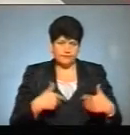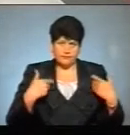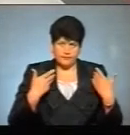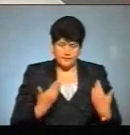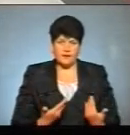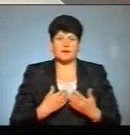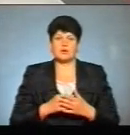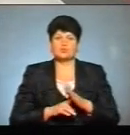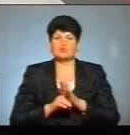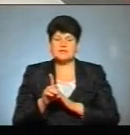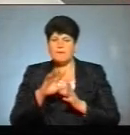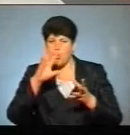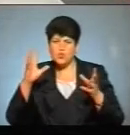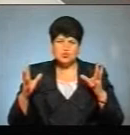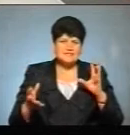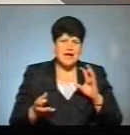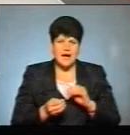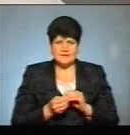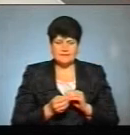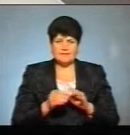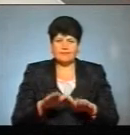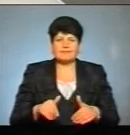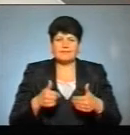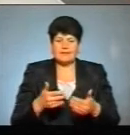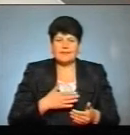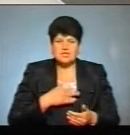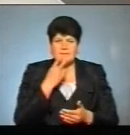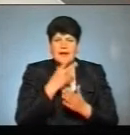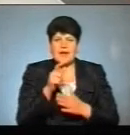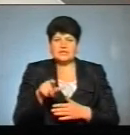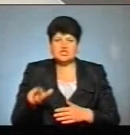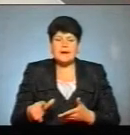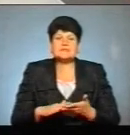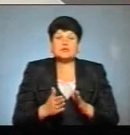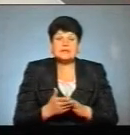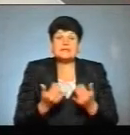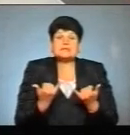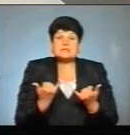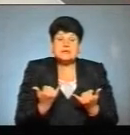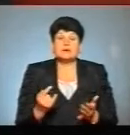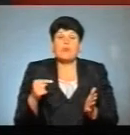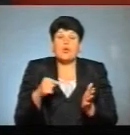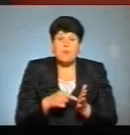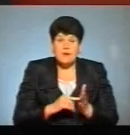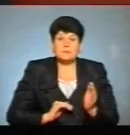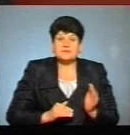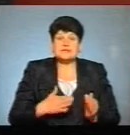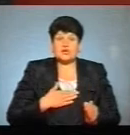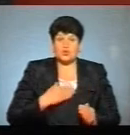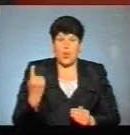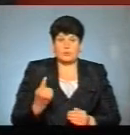із узагальнення і донесення нашим глядачам ситуації, в якій зараз опинився бізнес нашої